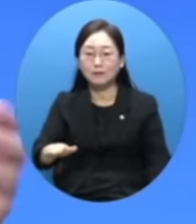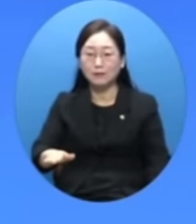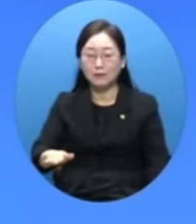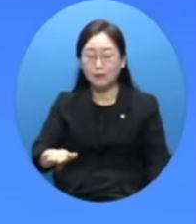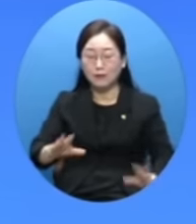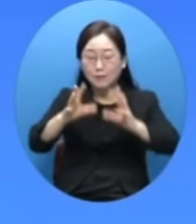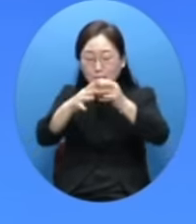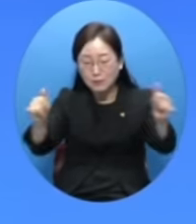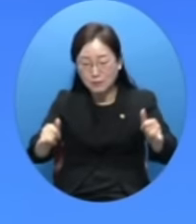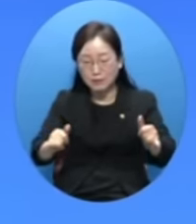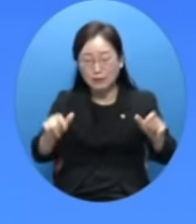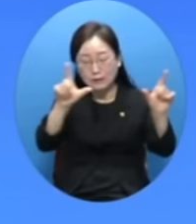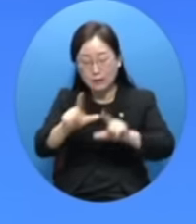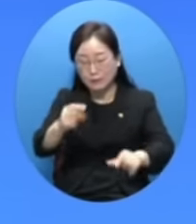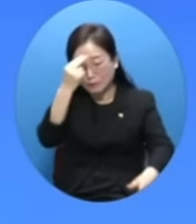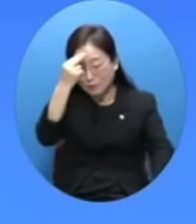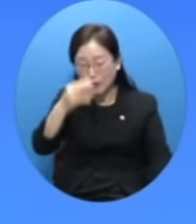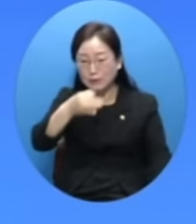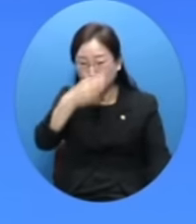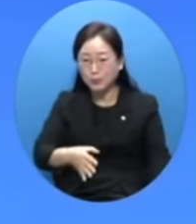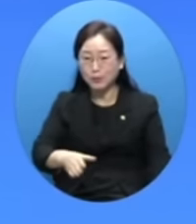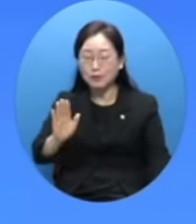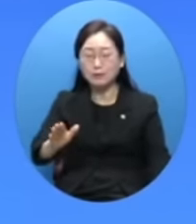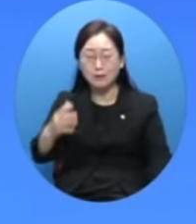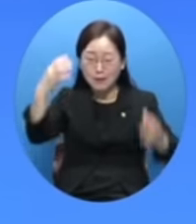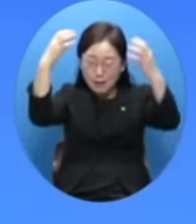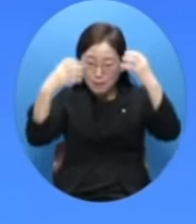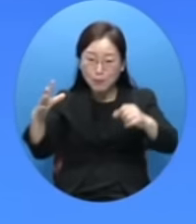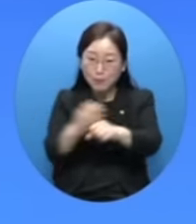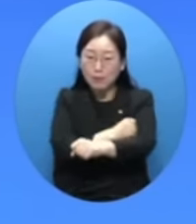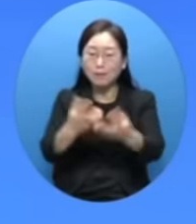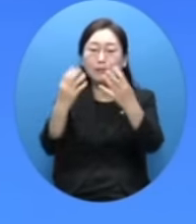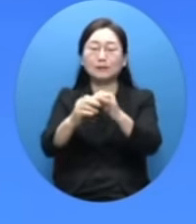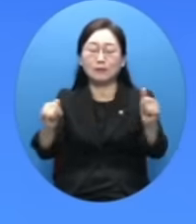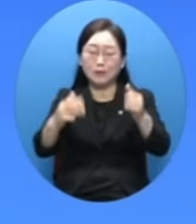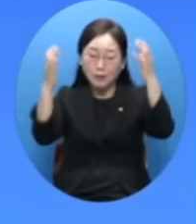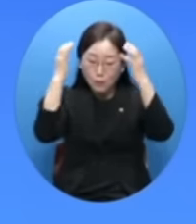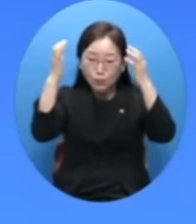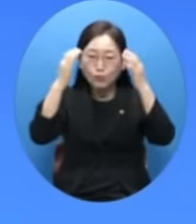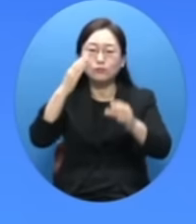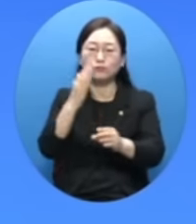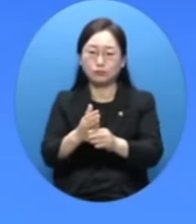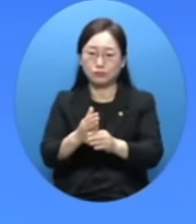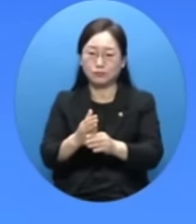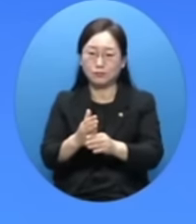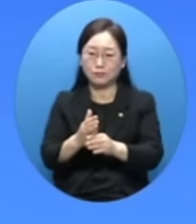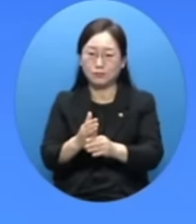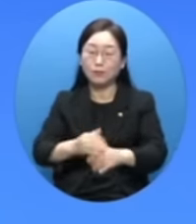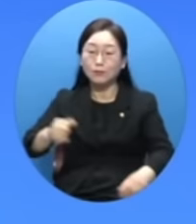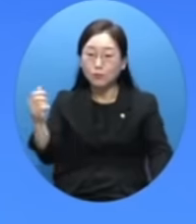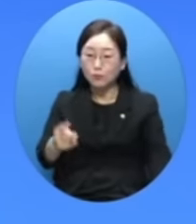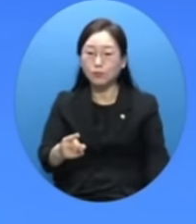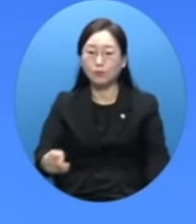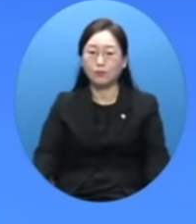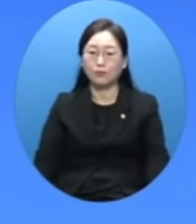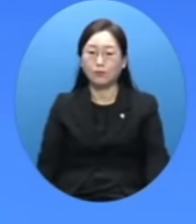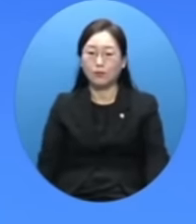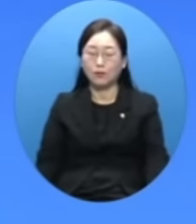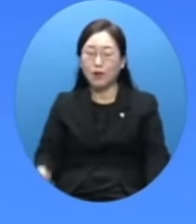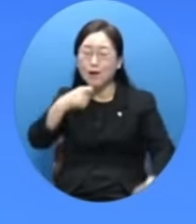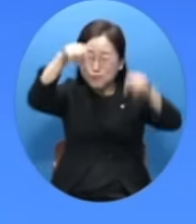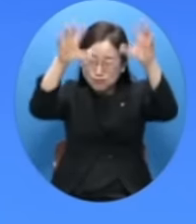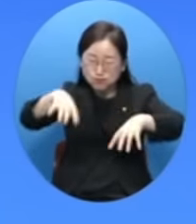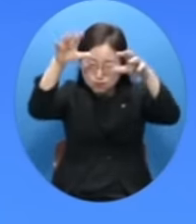민생사례가 힘들고 어렵고 지금 이 폭염에 많은 사람들이 고통을 당하고 있고 또 홍수가